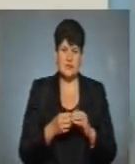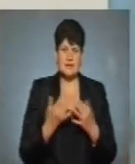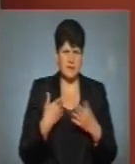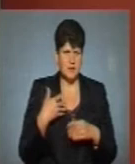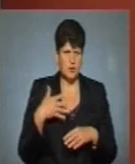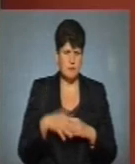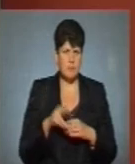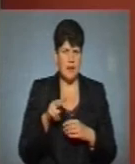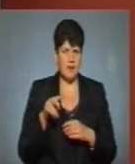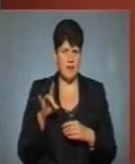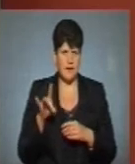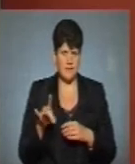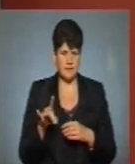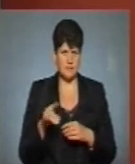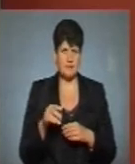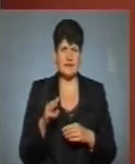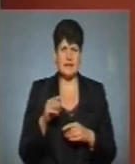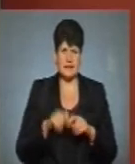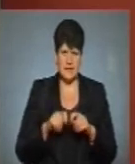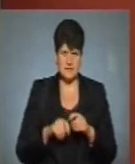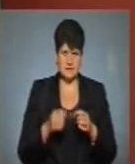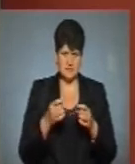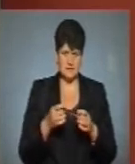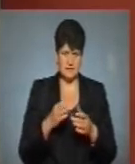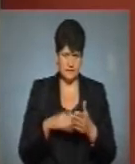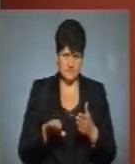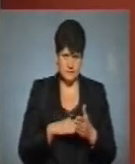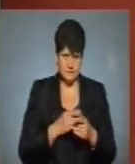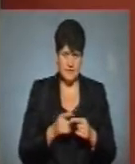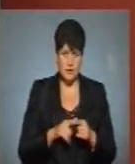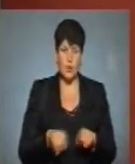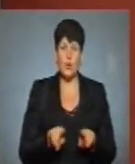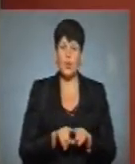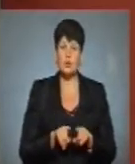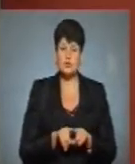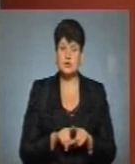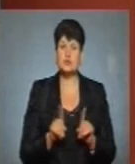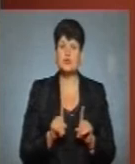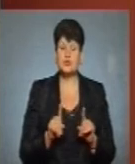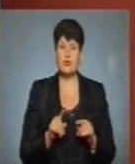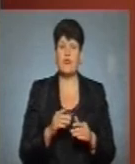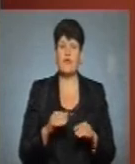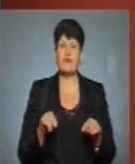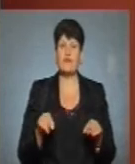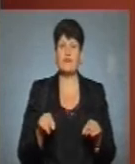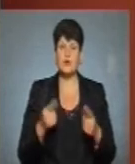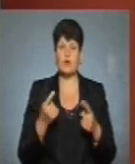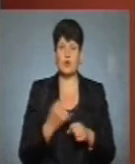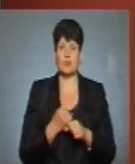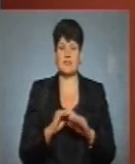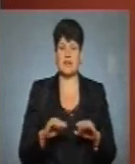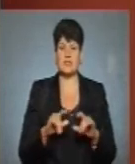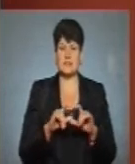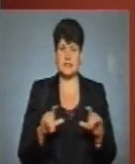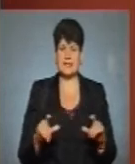розуміємо, ПЛР-тести спростували. Так, так, так. Отже, щодо відновлення роботи дитячих садків у